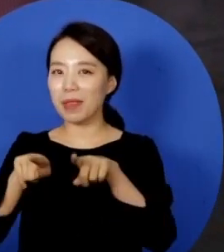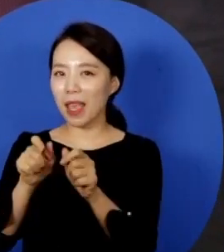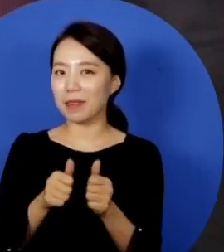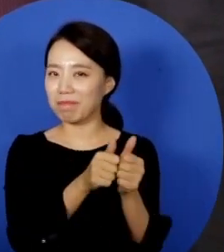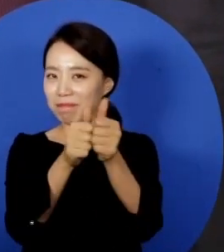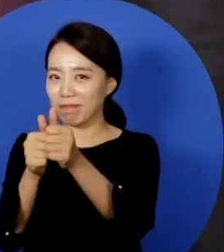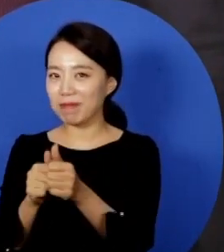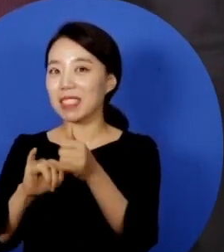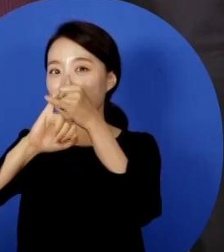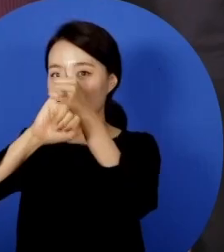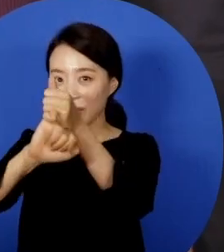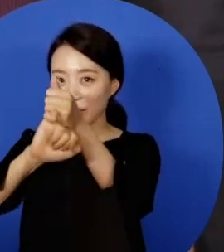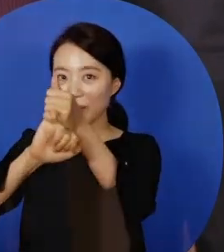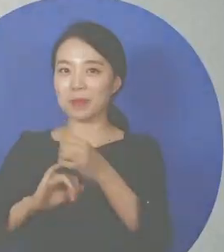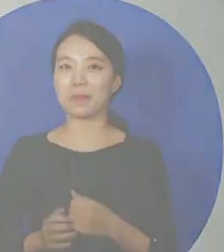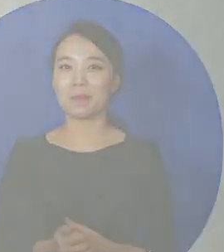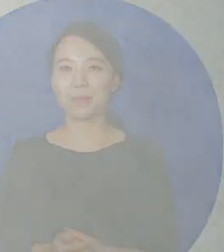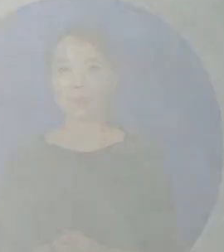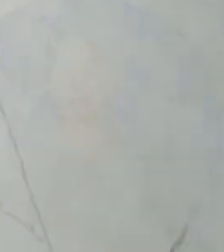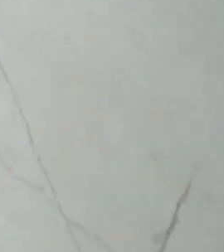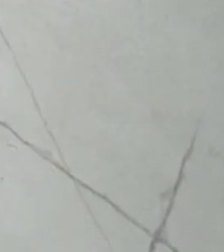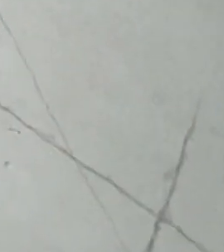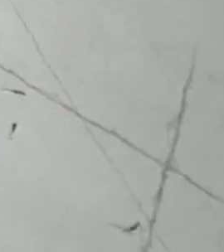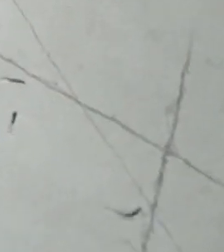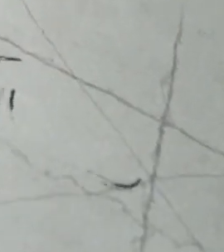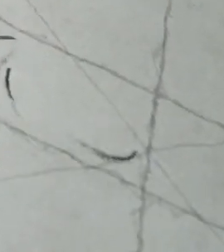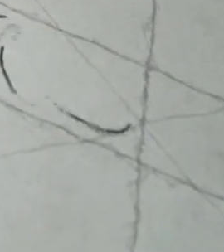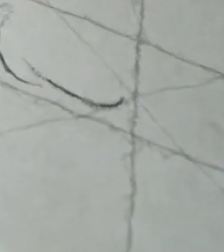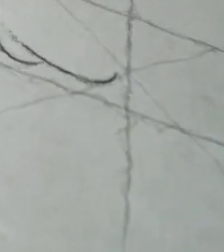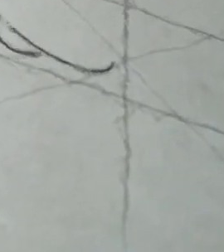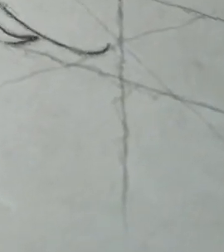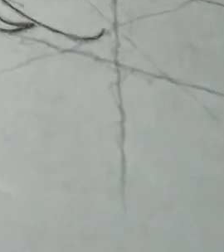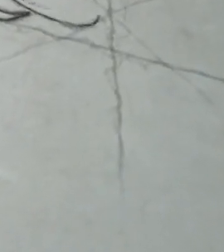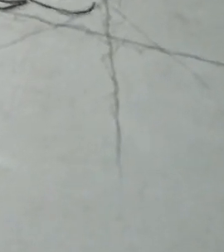대한장애인체육회가 함께하겠습니다.